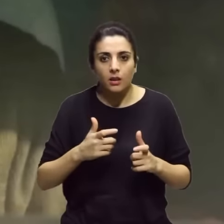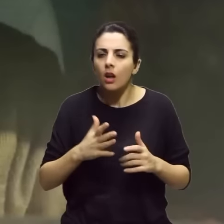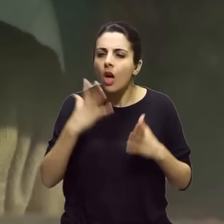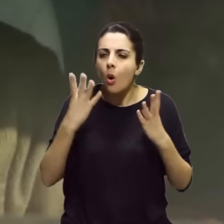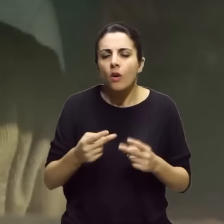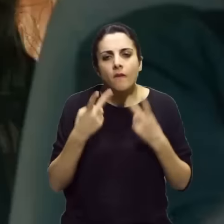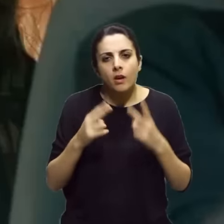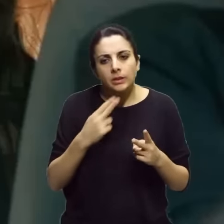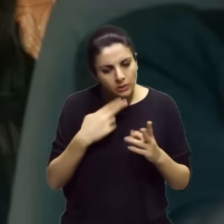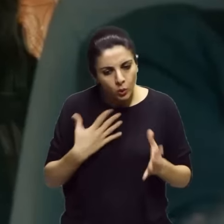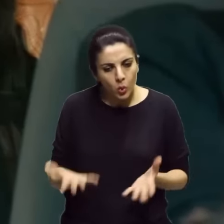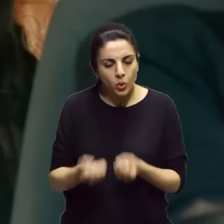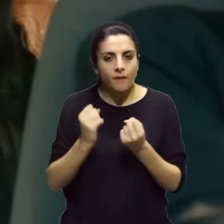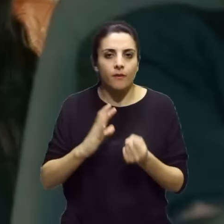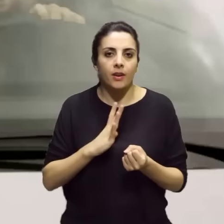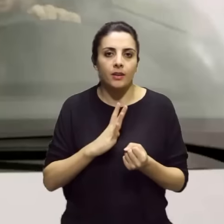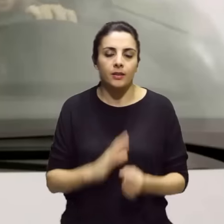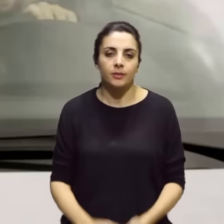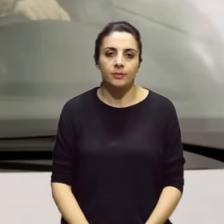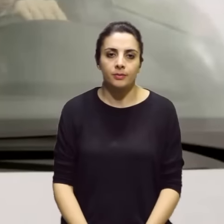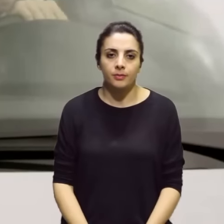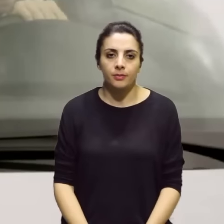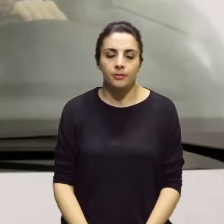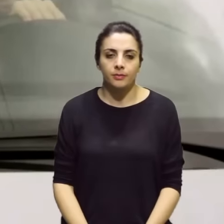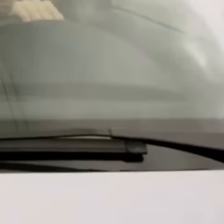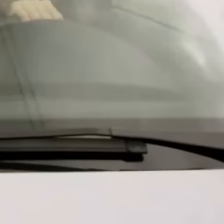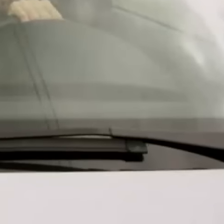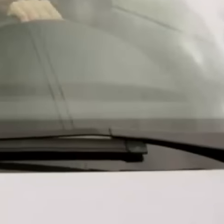mal olursa olsun kurtaracağız Zeyno'yu. Tolga başını